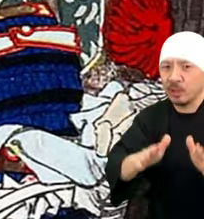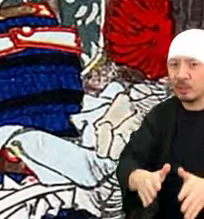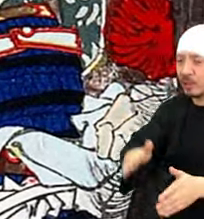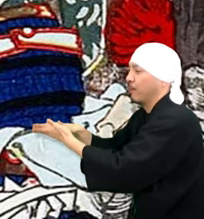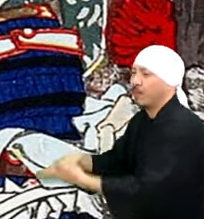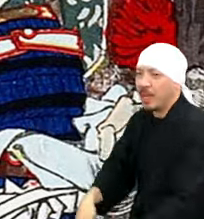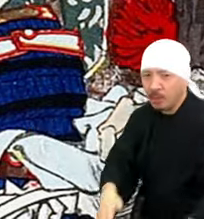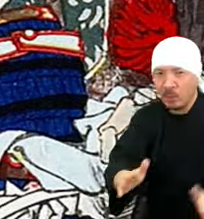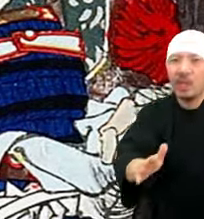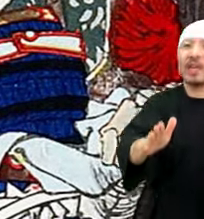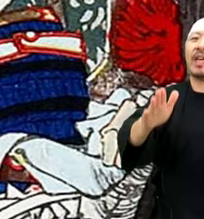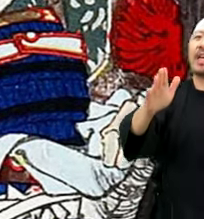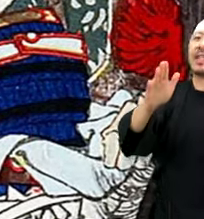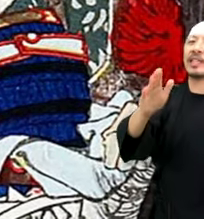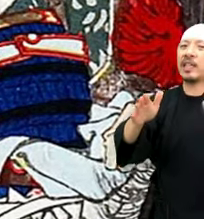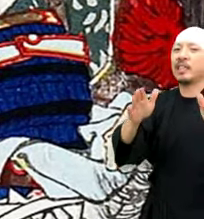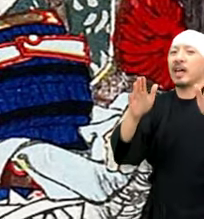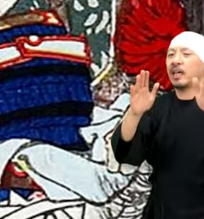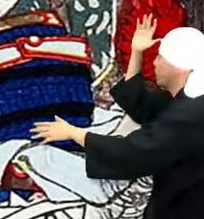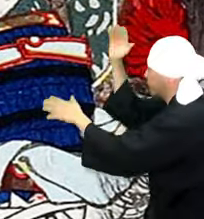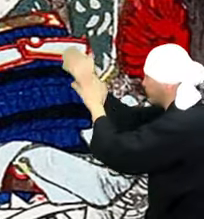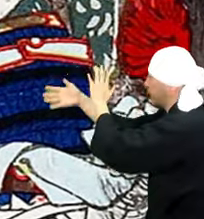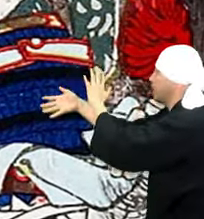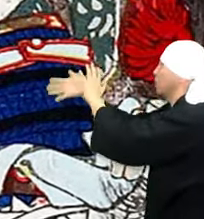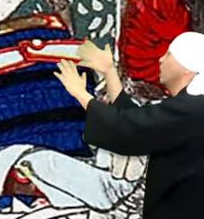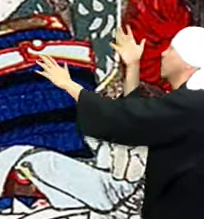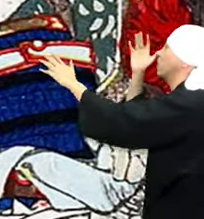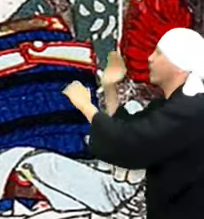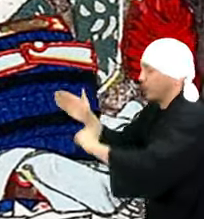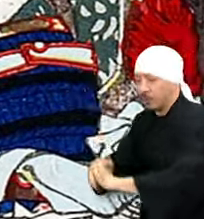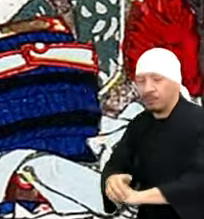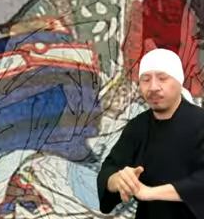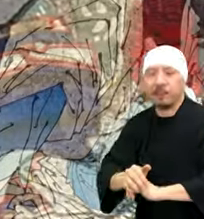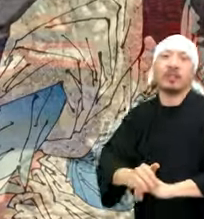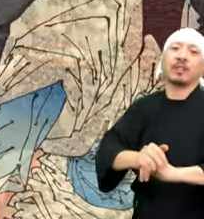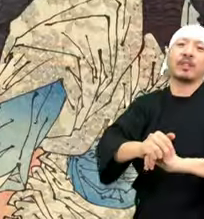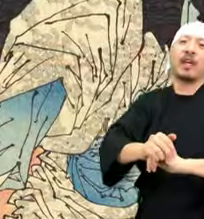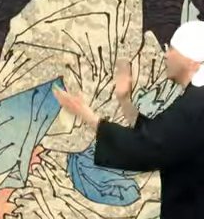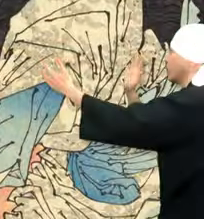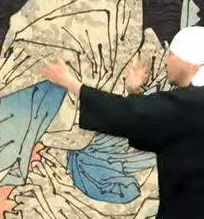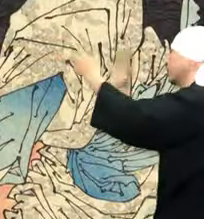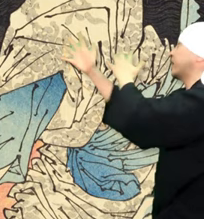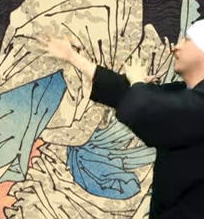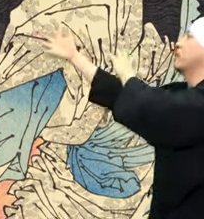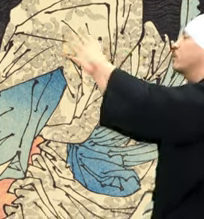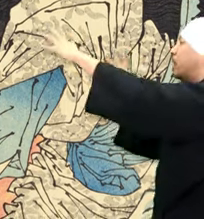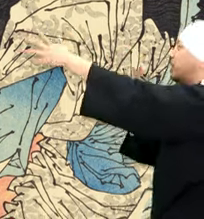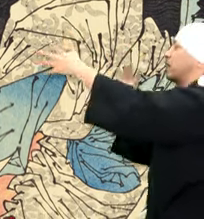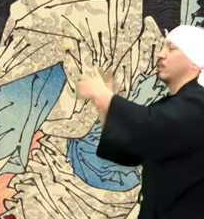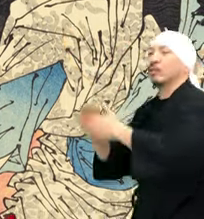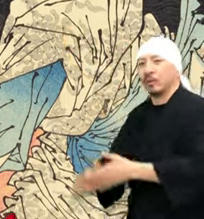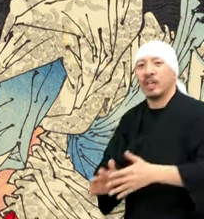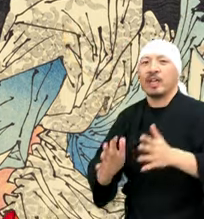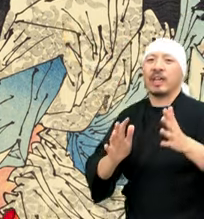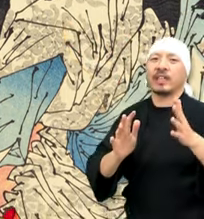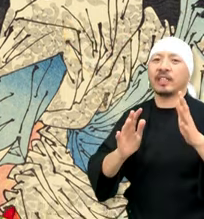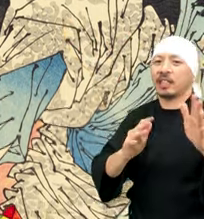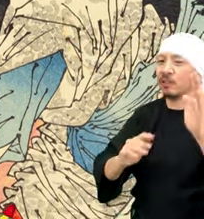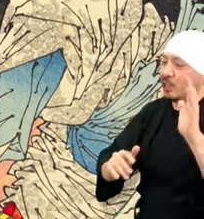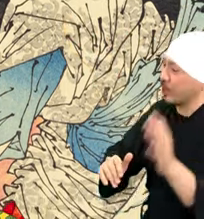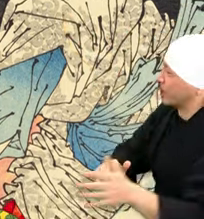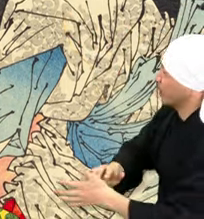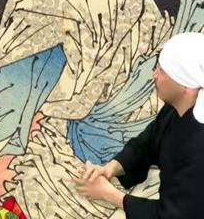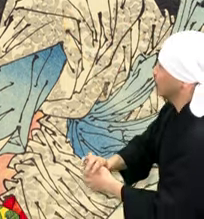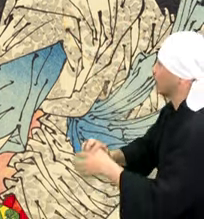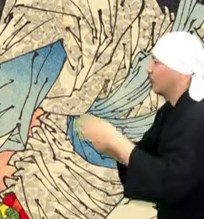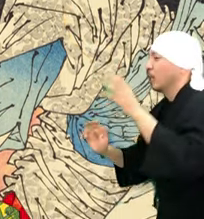の特徴になります。であと、多彩な色彩とグラデーションになります。この色彩の豊かさっていうのもね、ぜひ楽